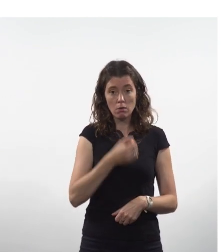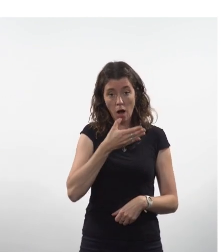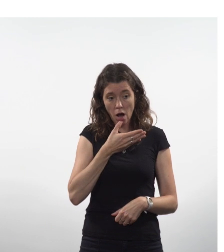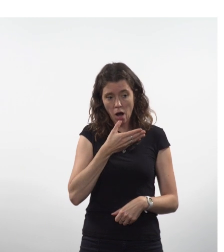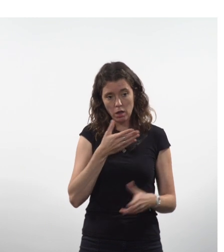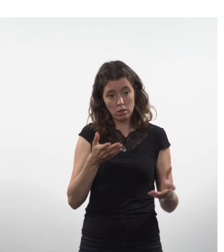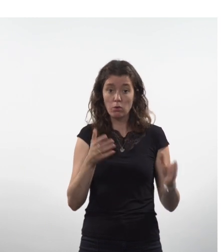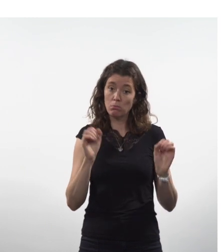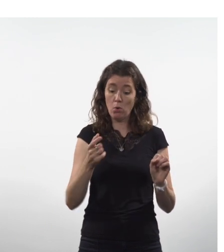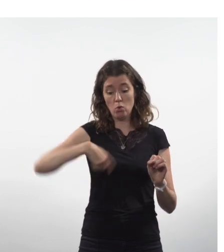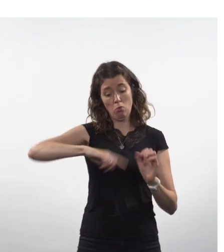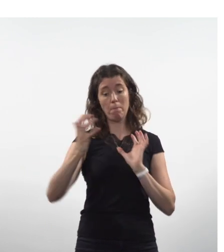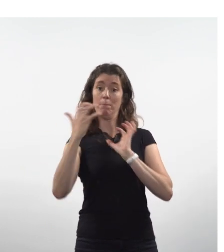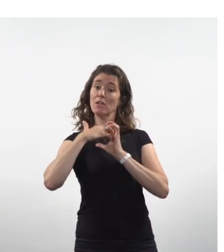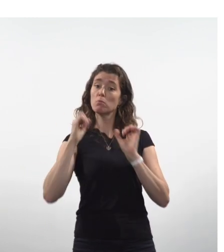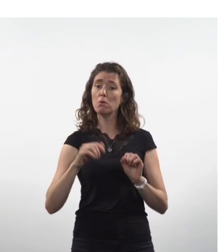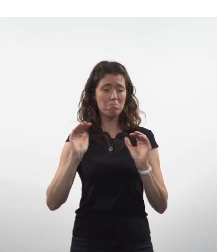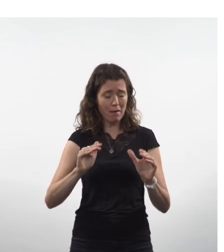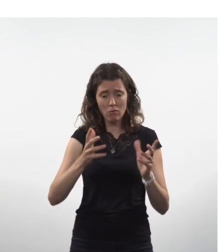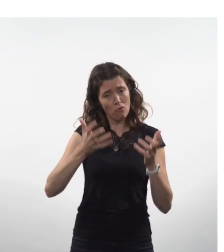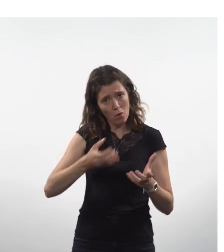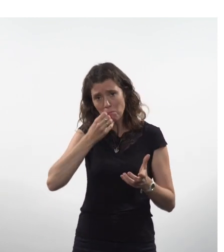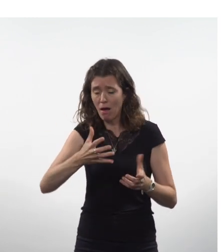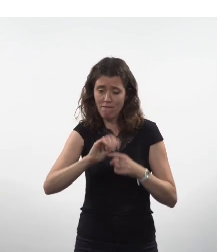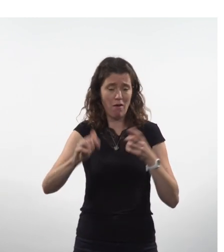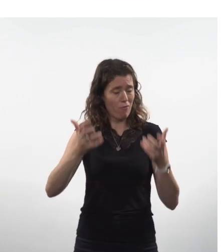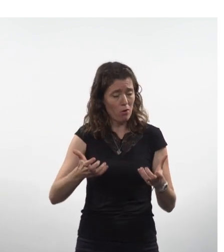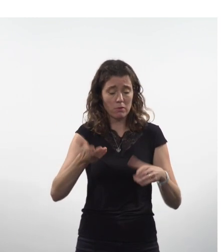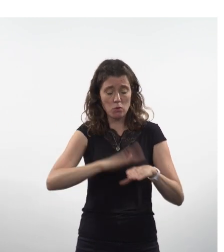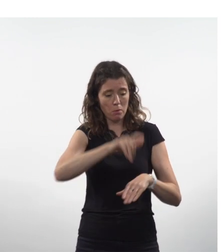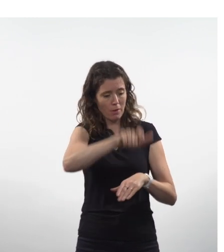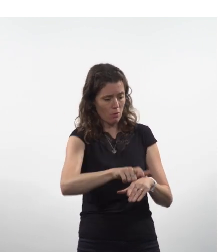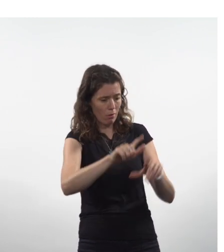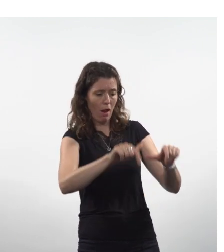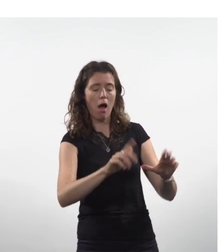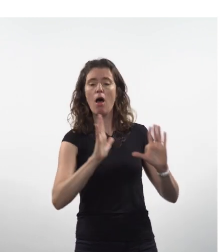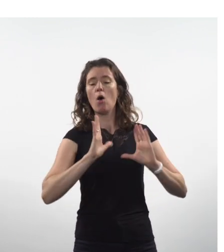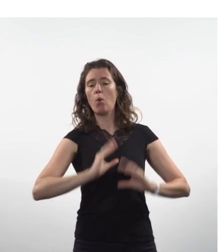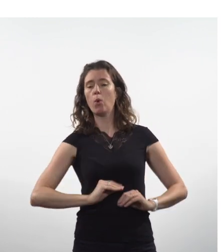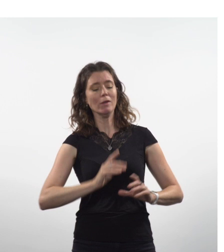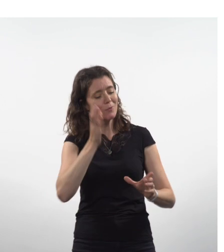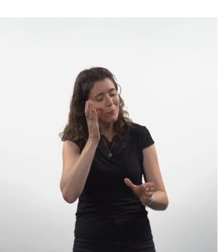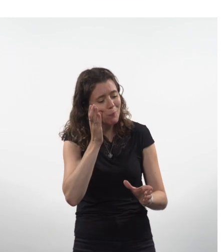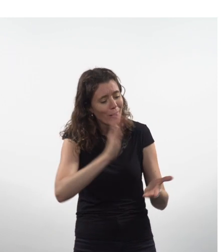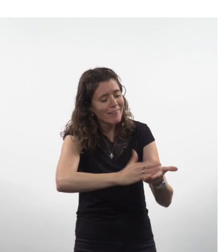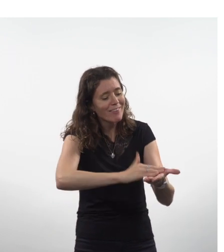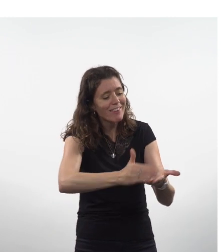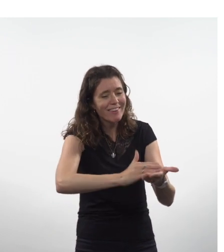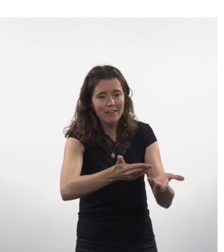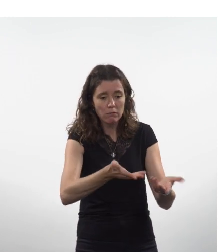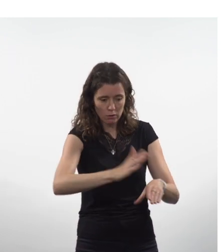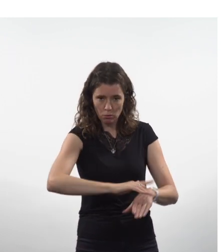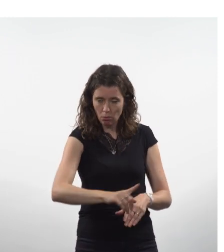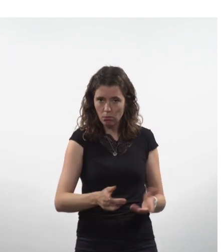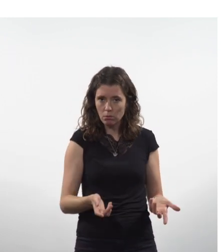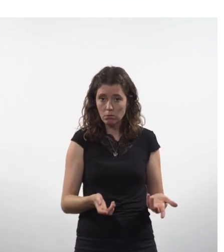peut tout à fait se faire piéger en toute bonne foi par la présence d'un accompagnant sous prétexte de traduction ou sous prétexte on